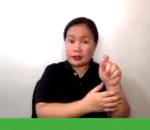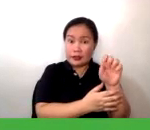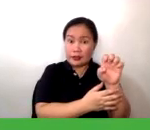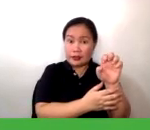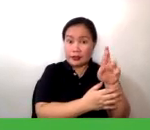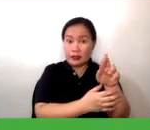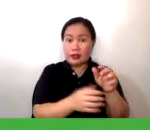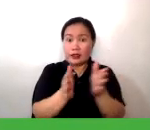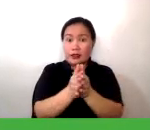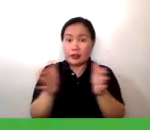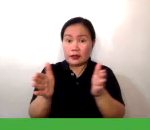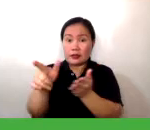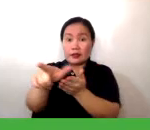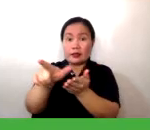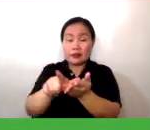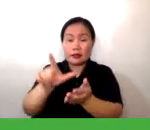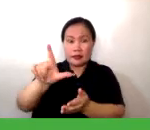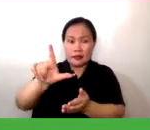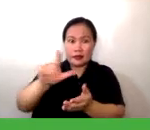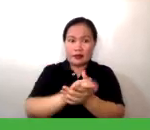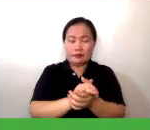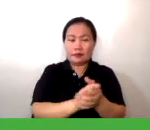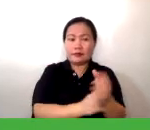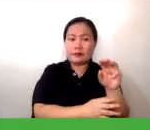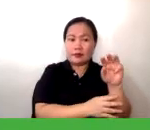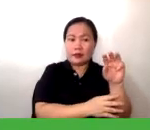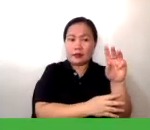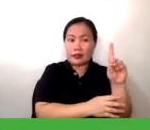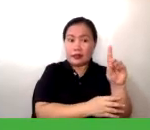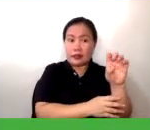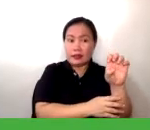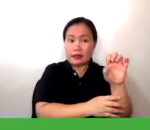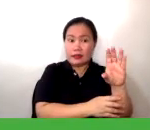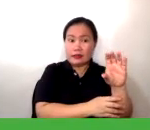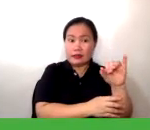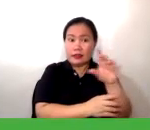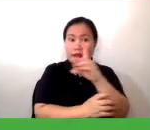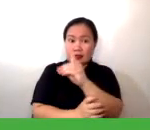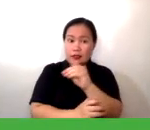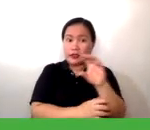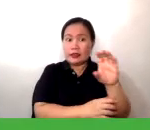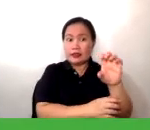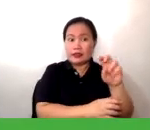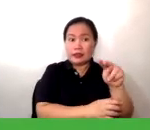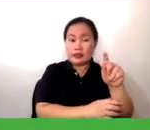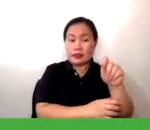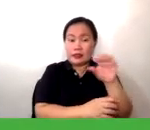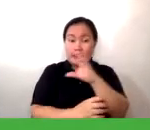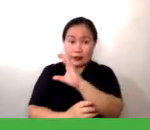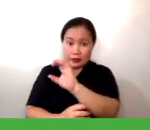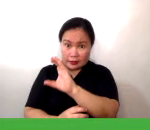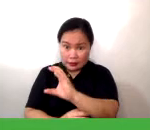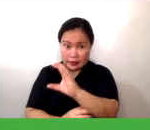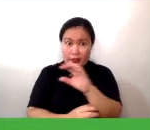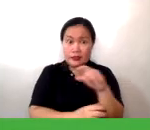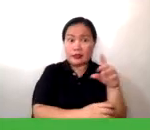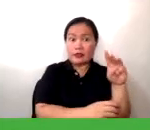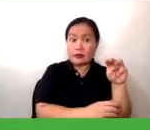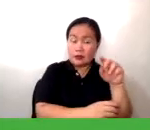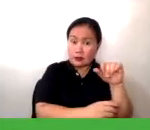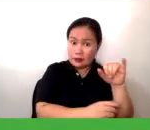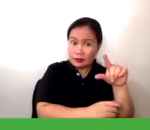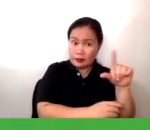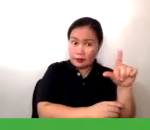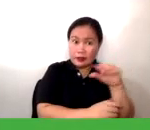for deci, that is D. For centi, that is C. And milli for M. Okay. So, ano itong tinatawag na power